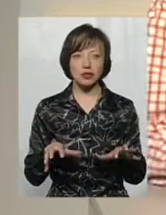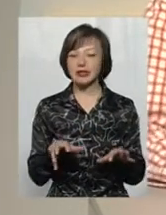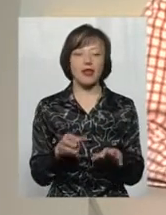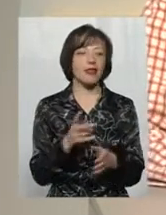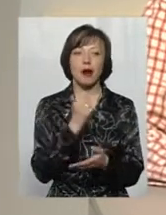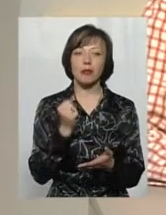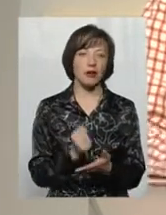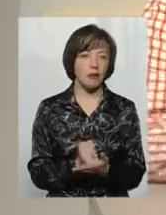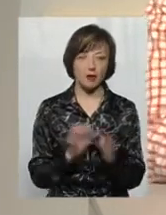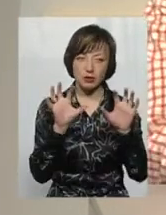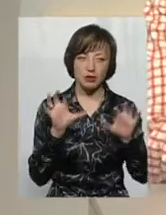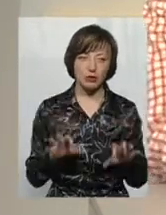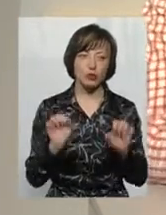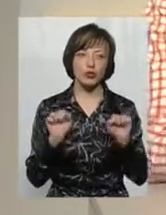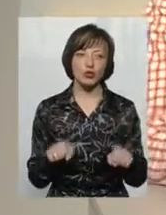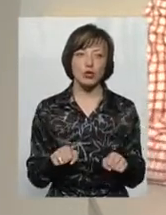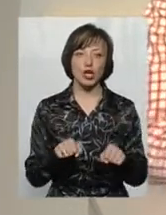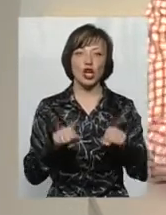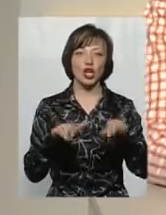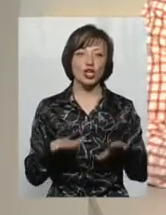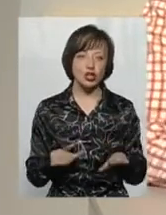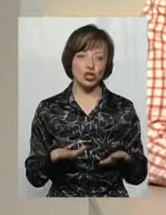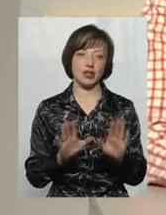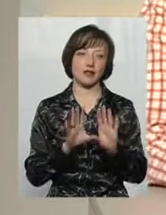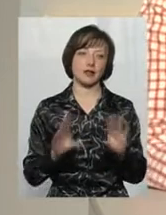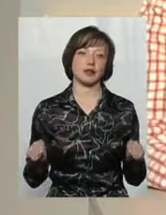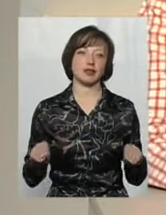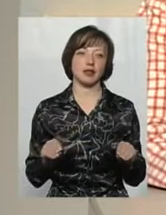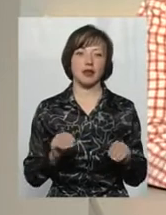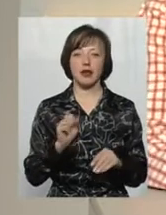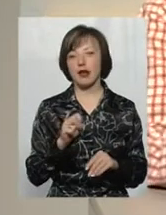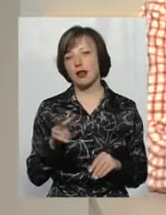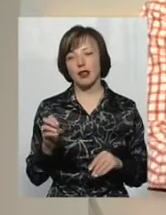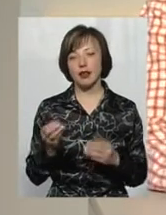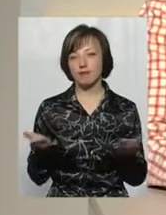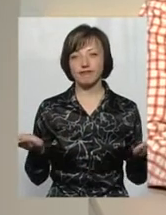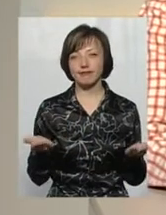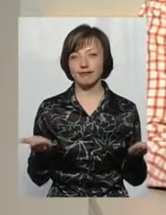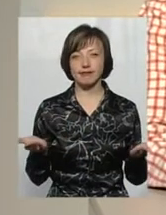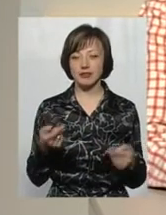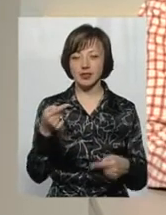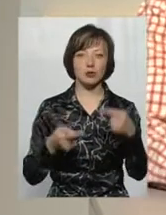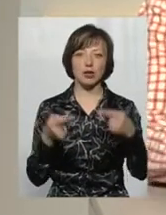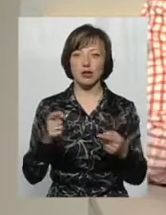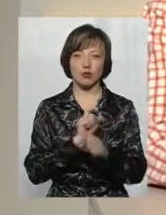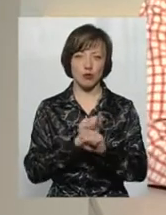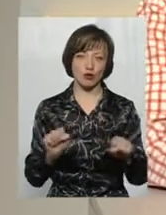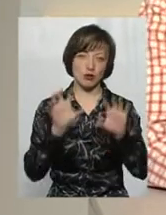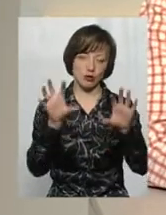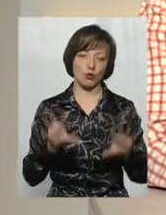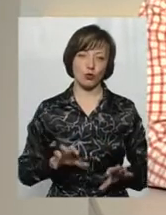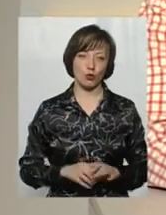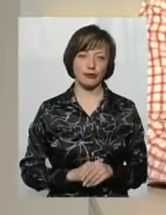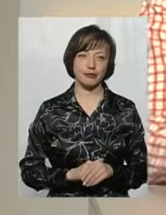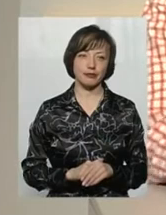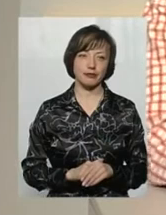не приймають закони. Вони можуть прийняти, міська рада може прийняти певне рішення, але яке не має суперечити законодавству.